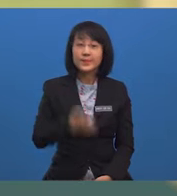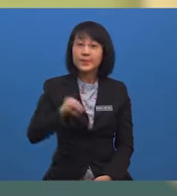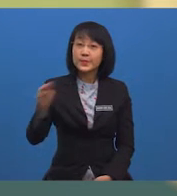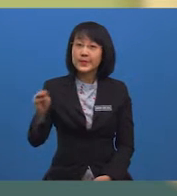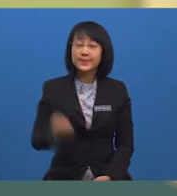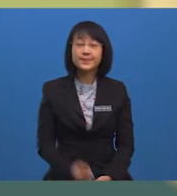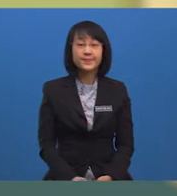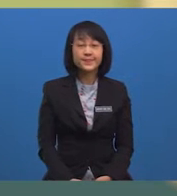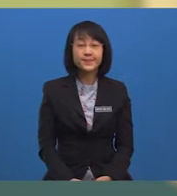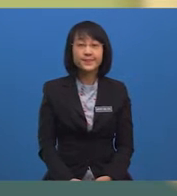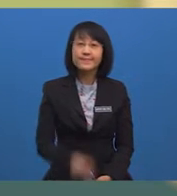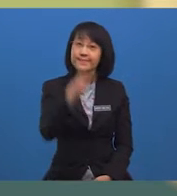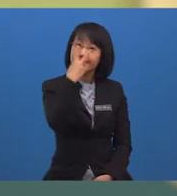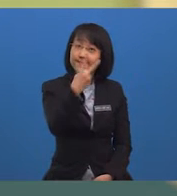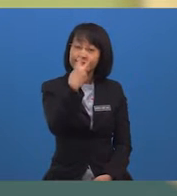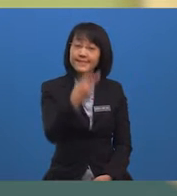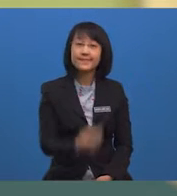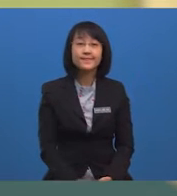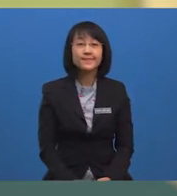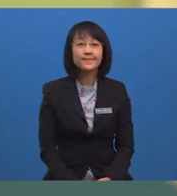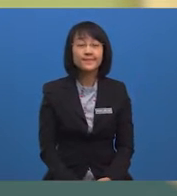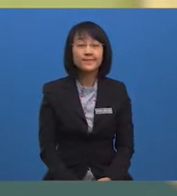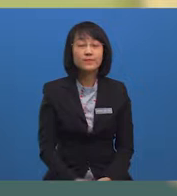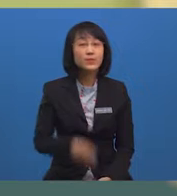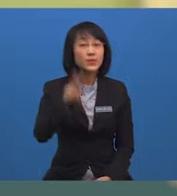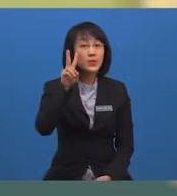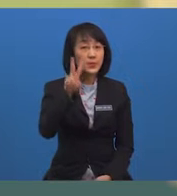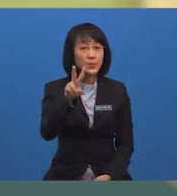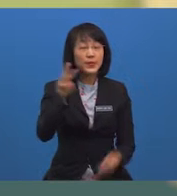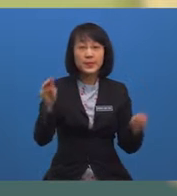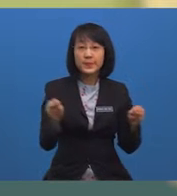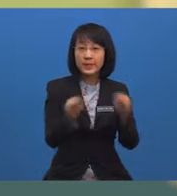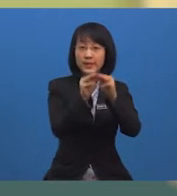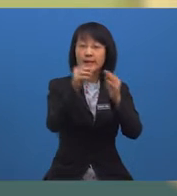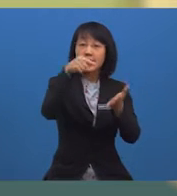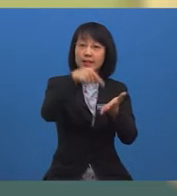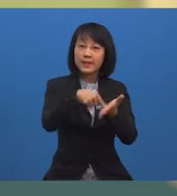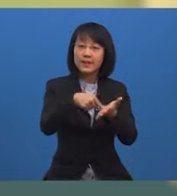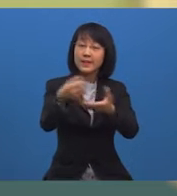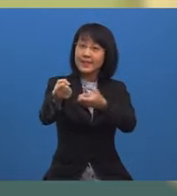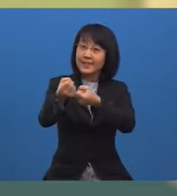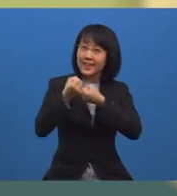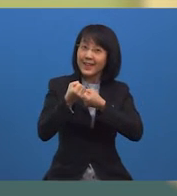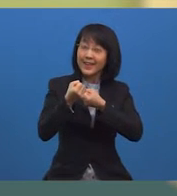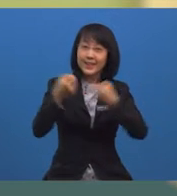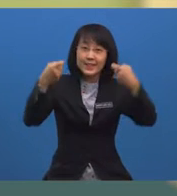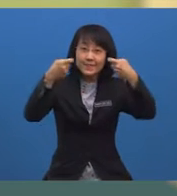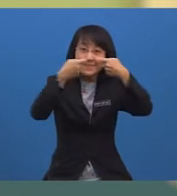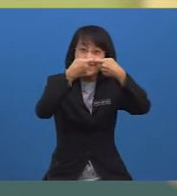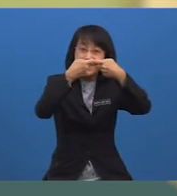Murid-murid, lihat ni. Dua magnet ini menarik antara satu sama